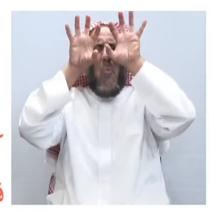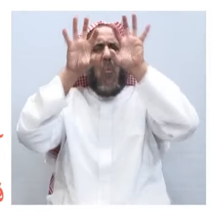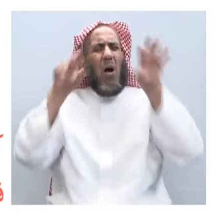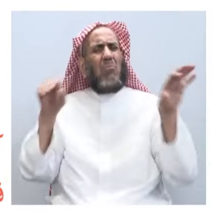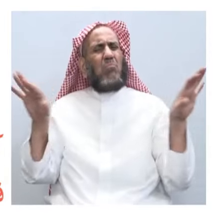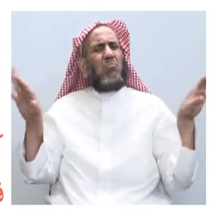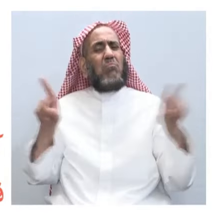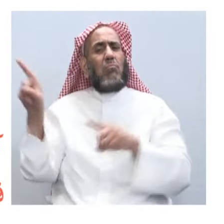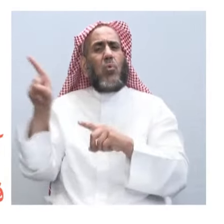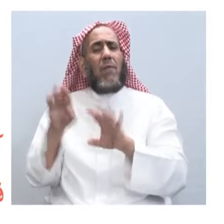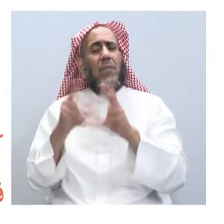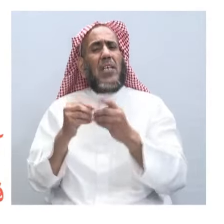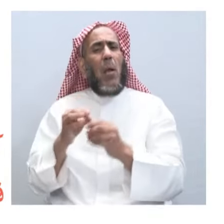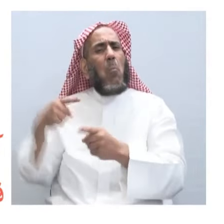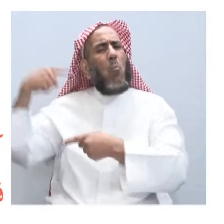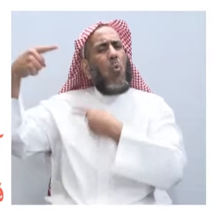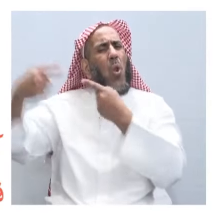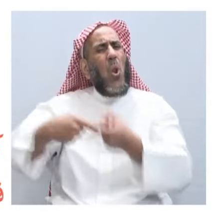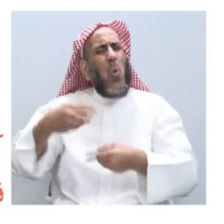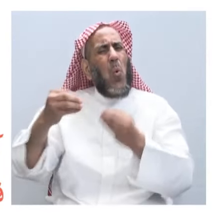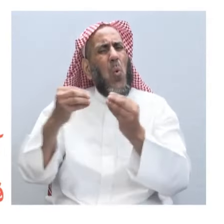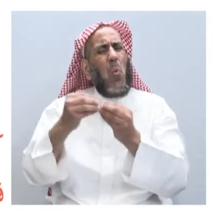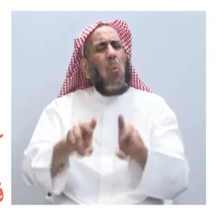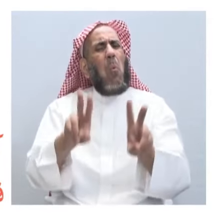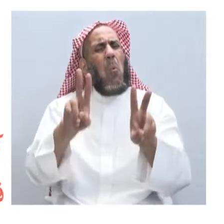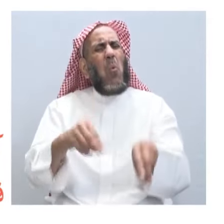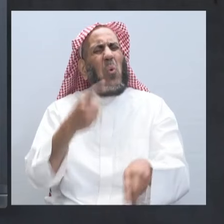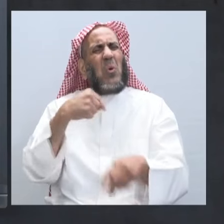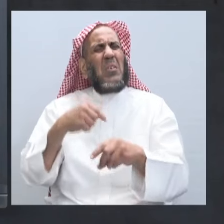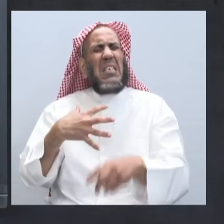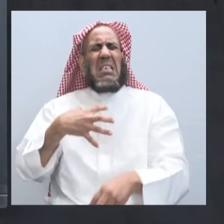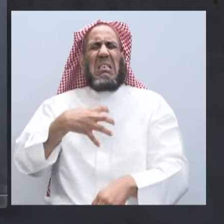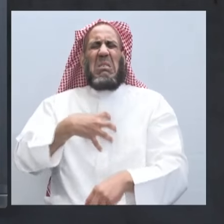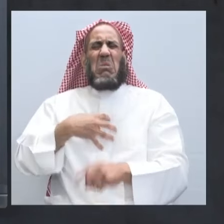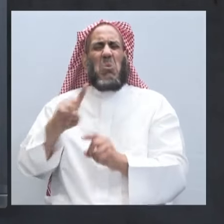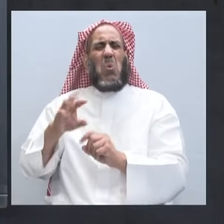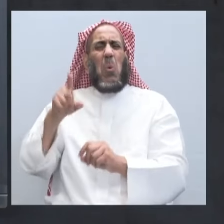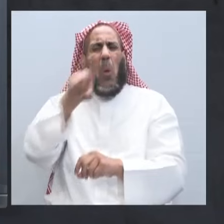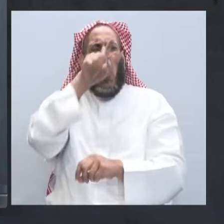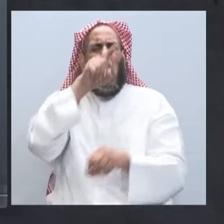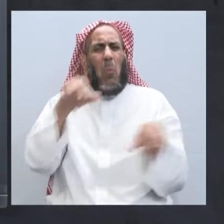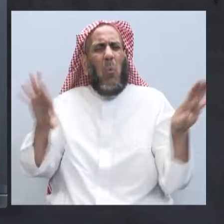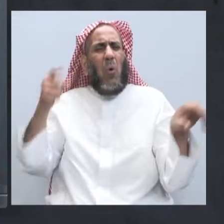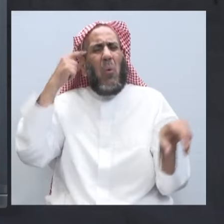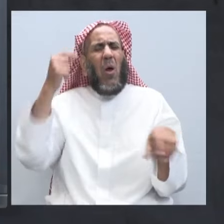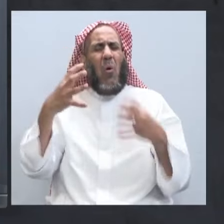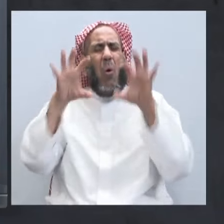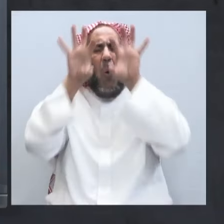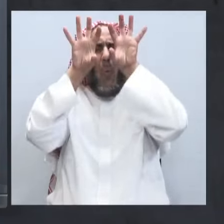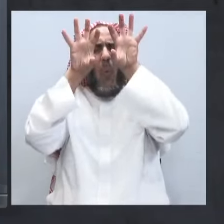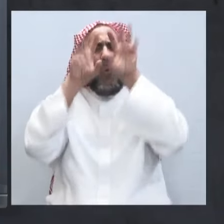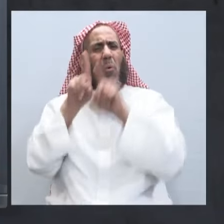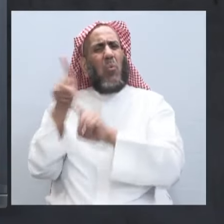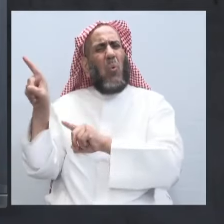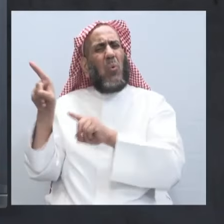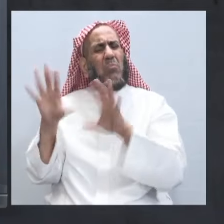في شيء من الموروثات ان بعض الناس تتشاءم بالغراب الاسود او بالبومه اذا راوها